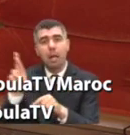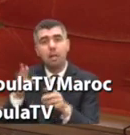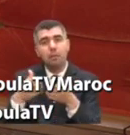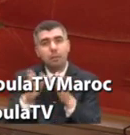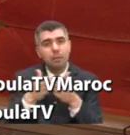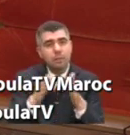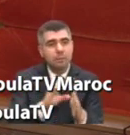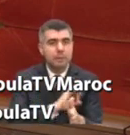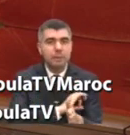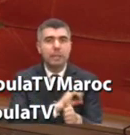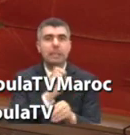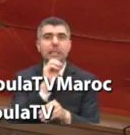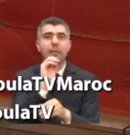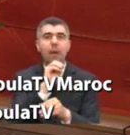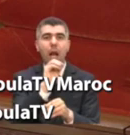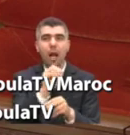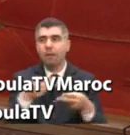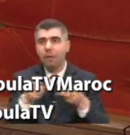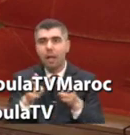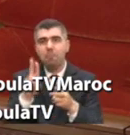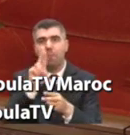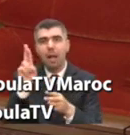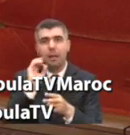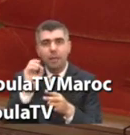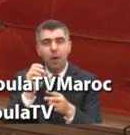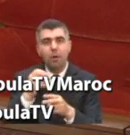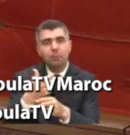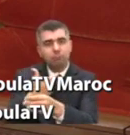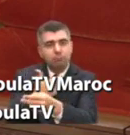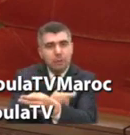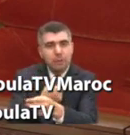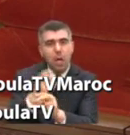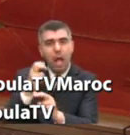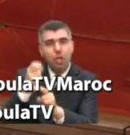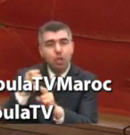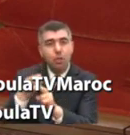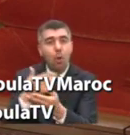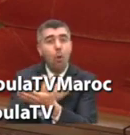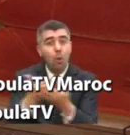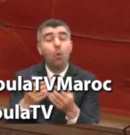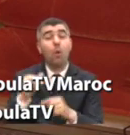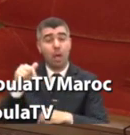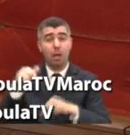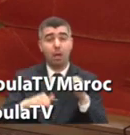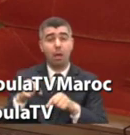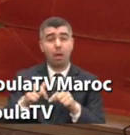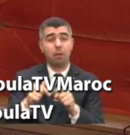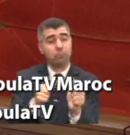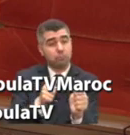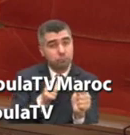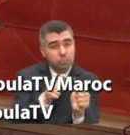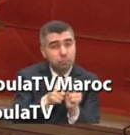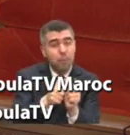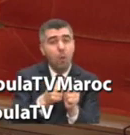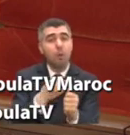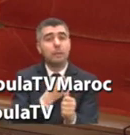ديال صحه الشباب اللي كتهتم بهذا المجال. هو مخطط 2018-2022 اللي فيه 7 المحاور، فيها الرصد المبكر